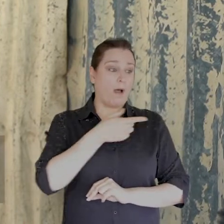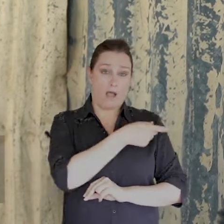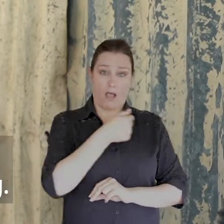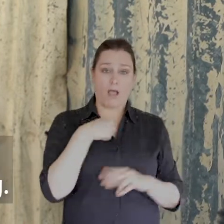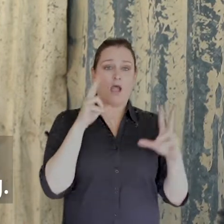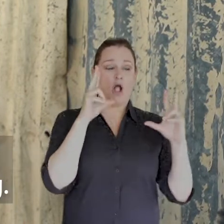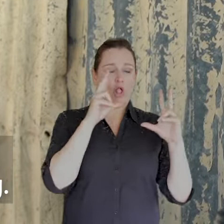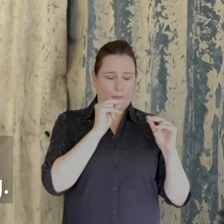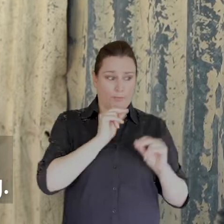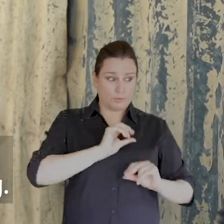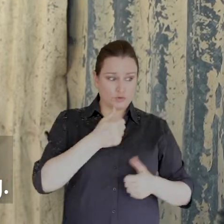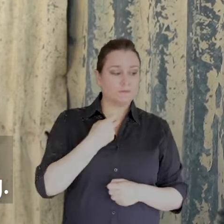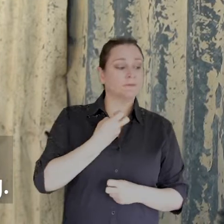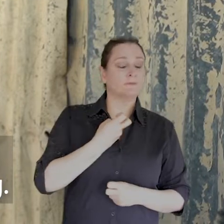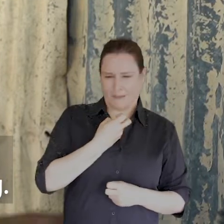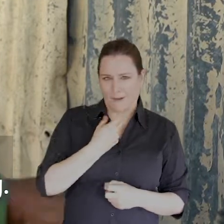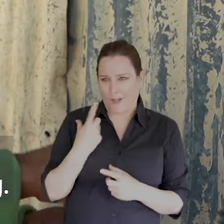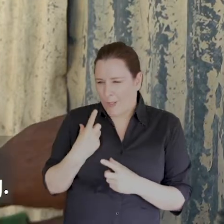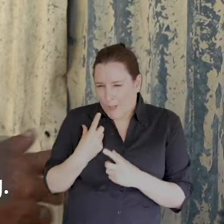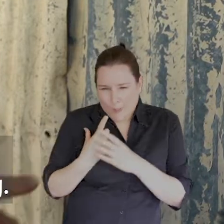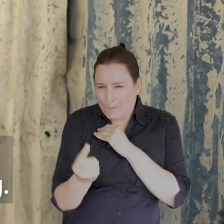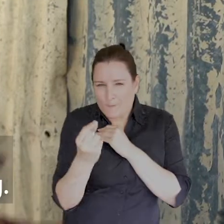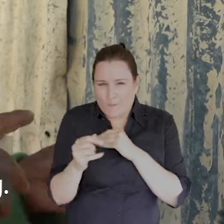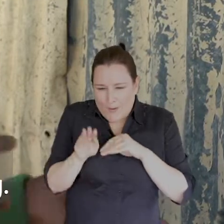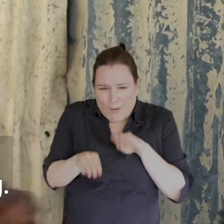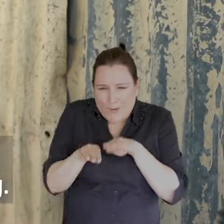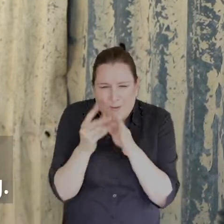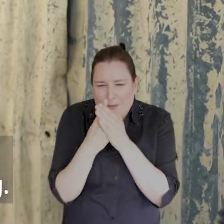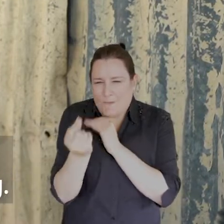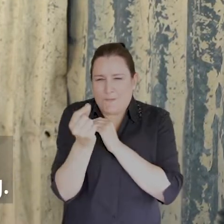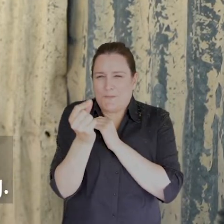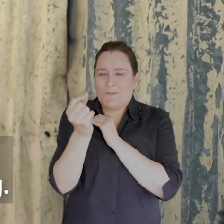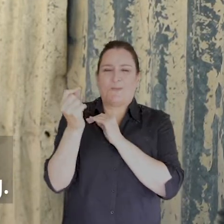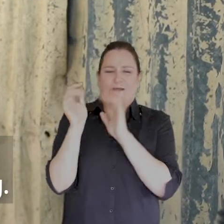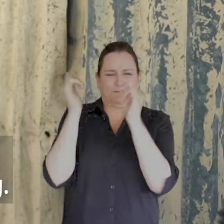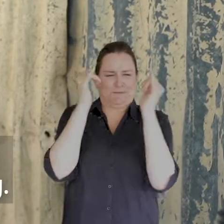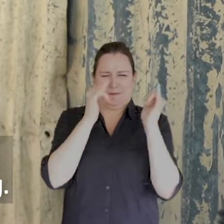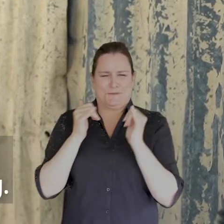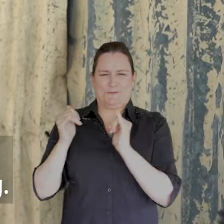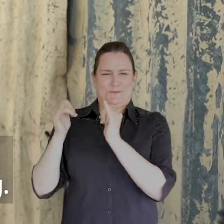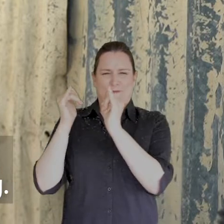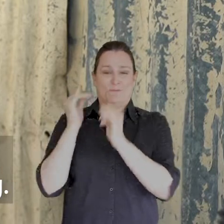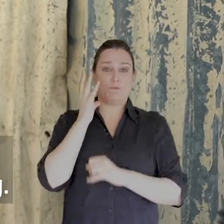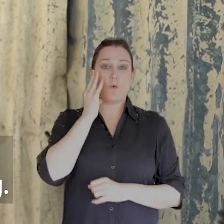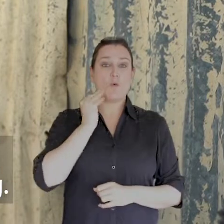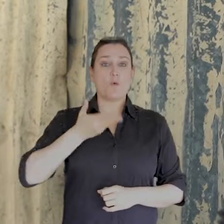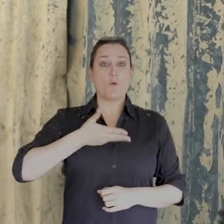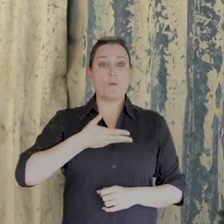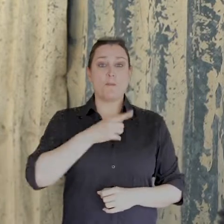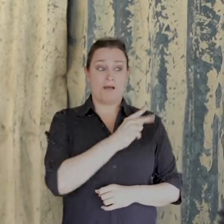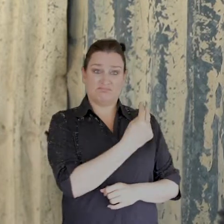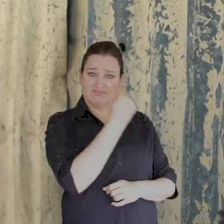geslapen, dan gaan ons zo staan. Eén voor één gaan ik en zij uit. Dat is ons weg, loopt dans.